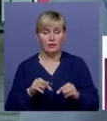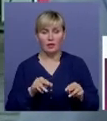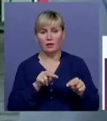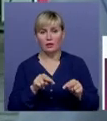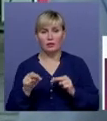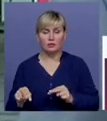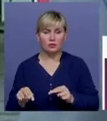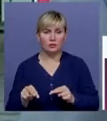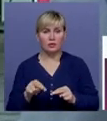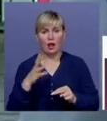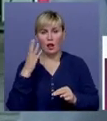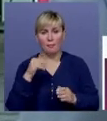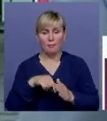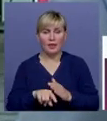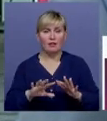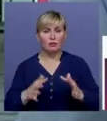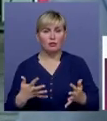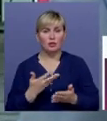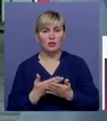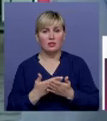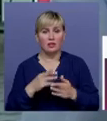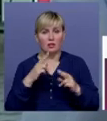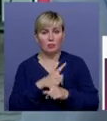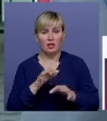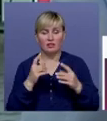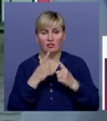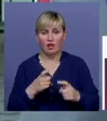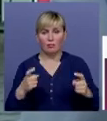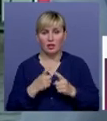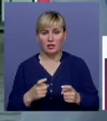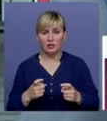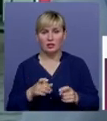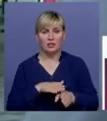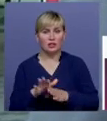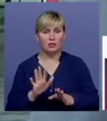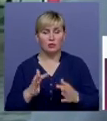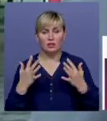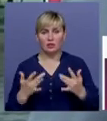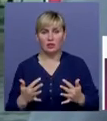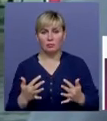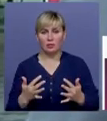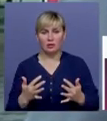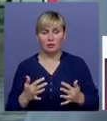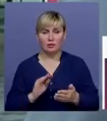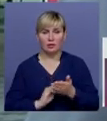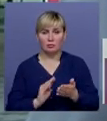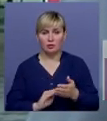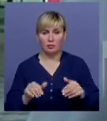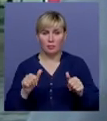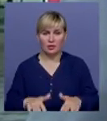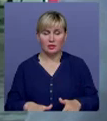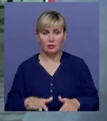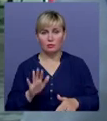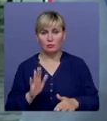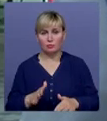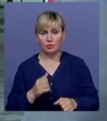товаров и услуг алматы случае представления неверной информации и не соблюдение требований по прописанных постановлений к объекту